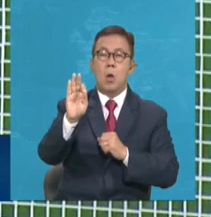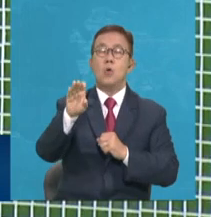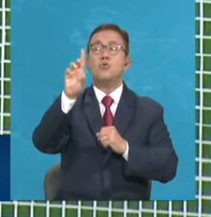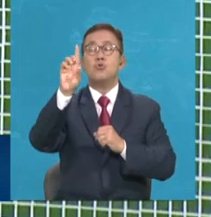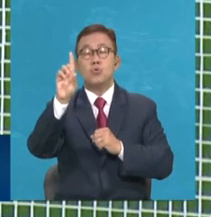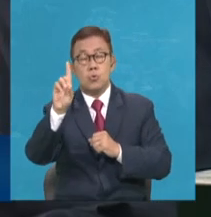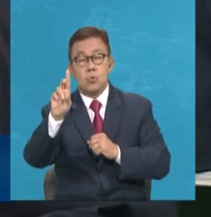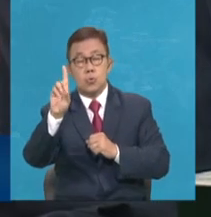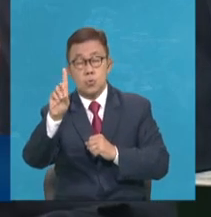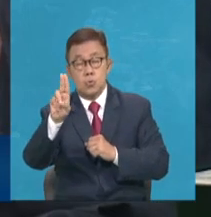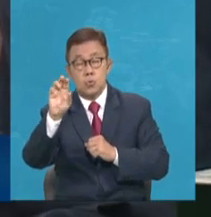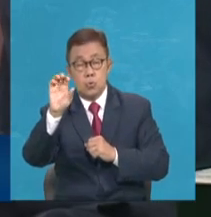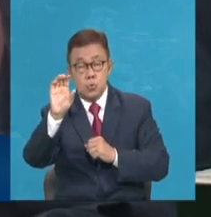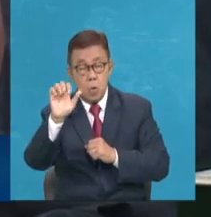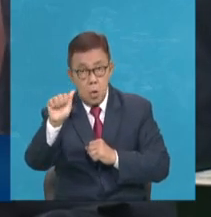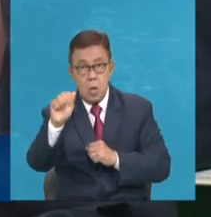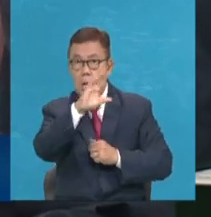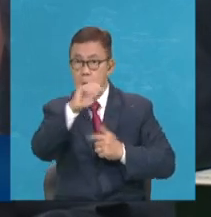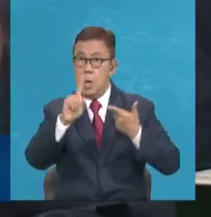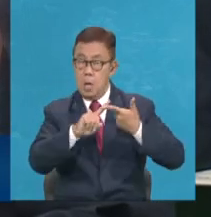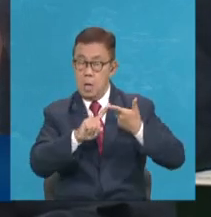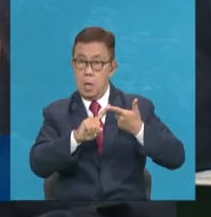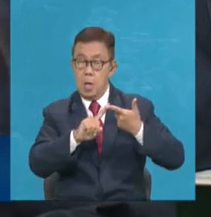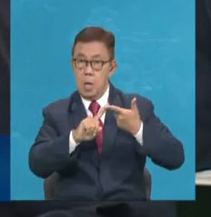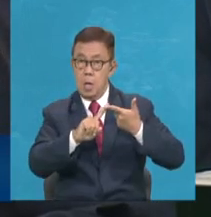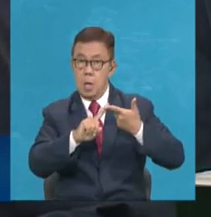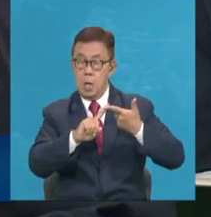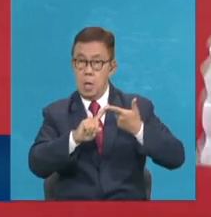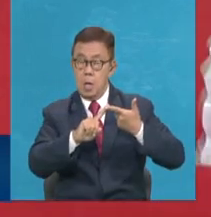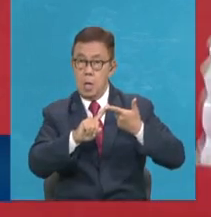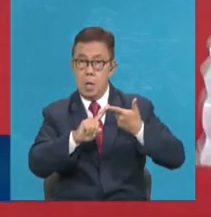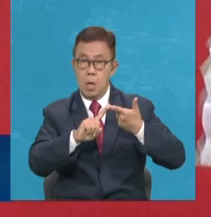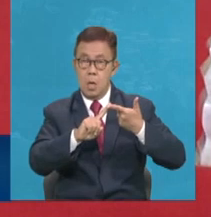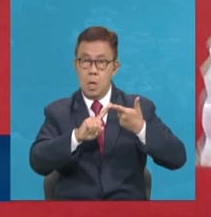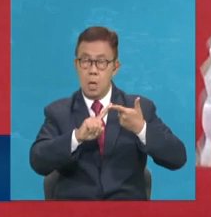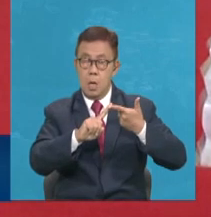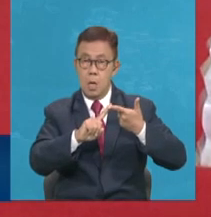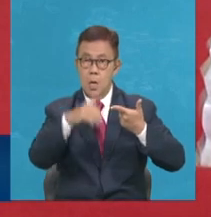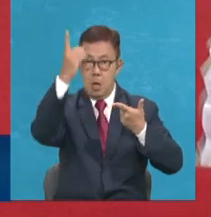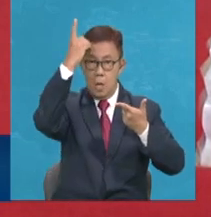yayasan yang berhormat raja meja Jenderal